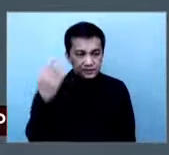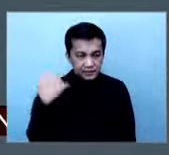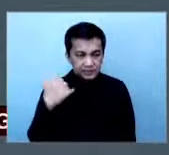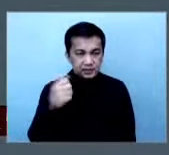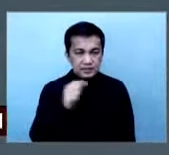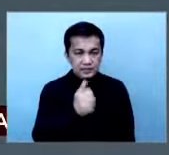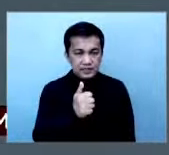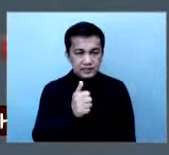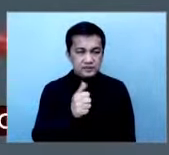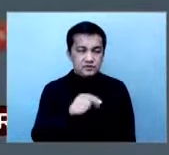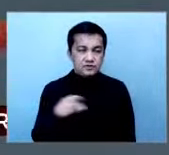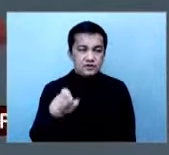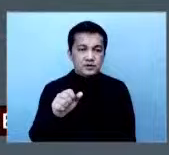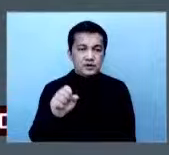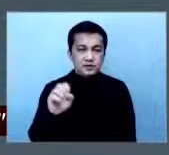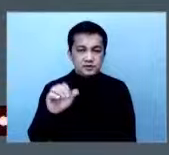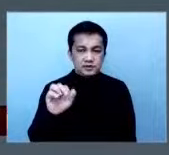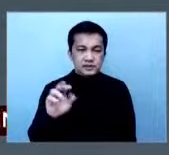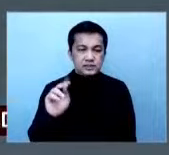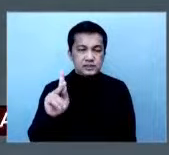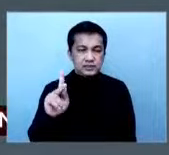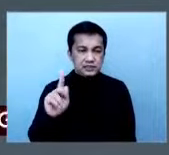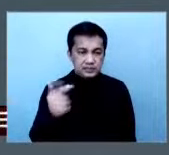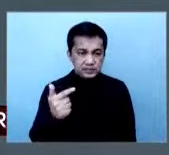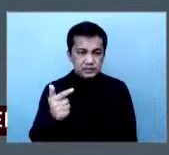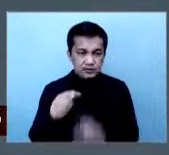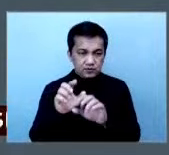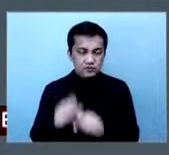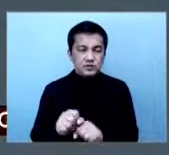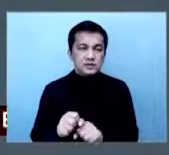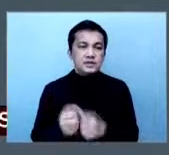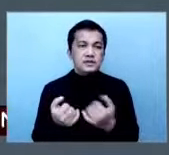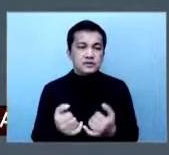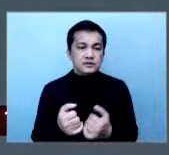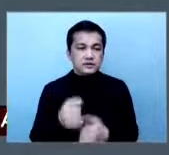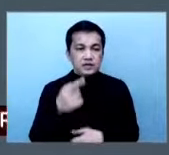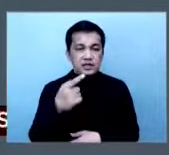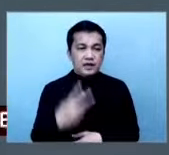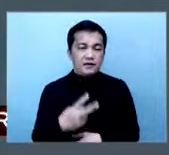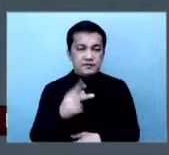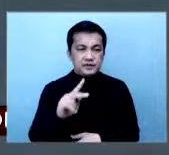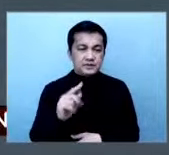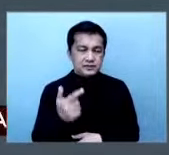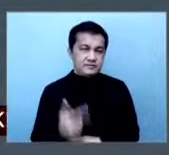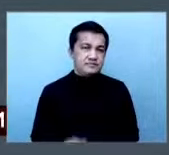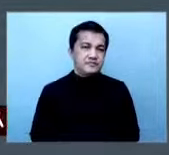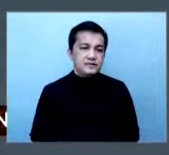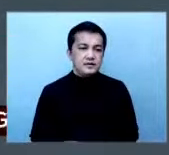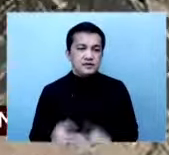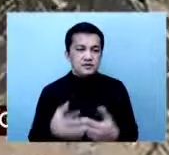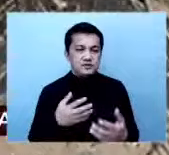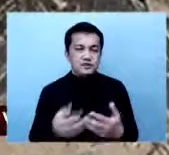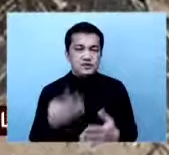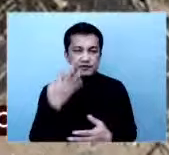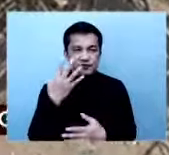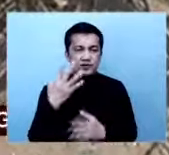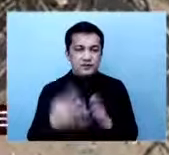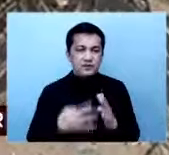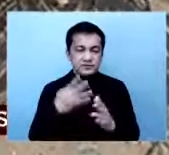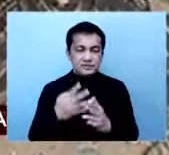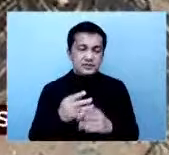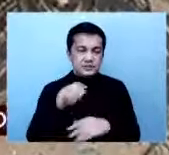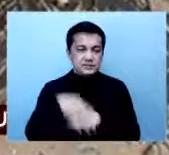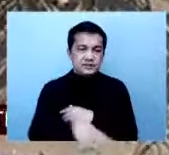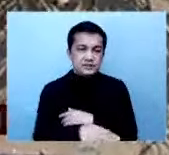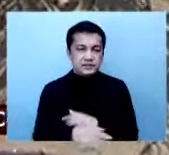h kilo ang nuli nila ngayon kal kilo na lang kahit AP na oras silang m